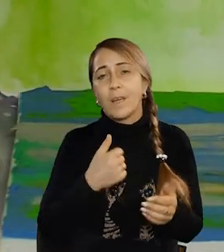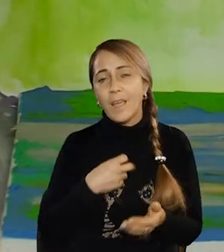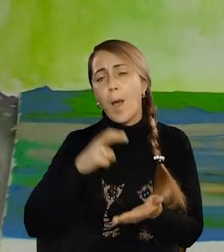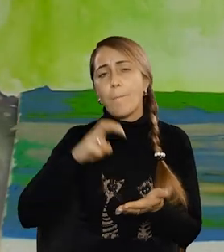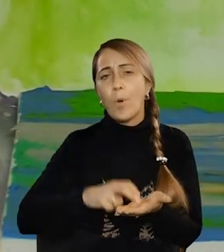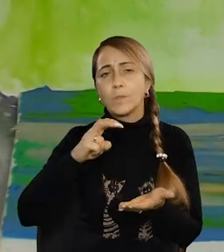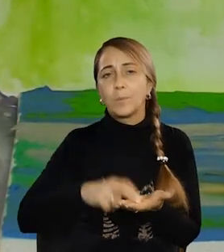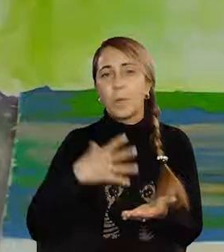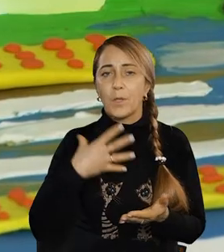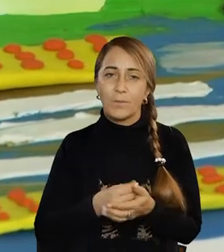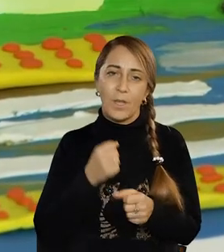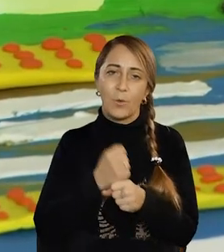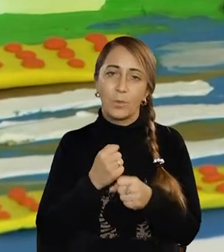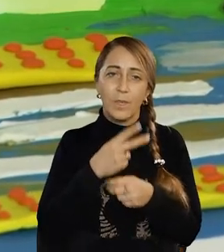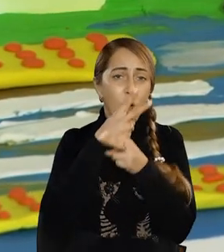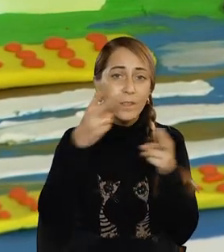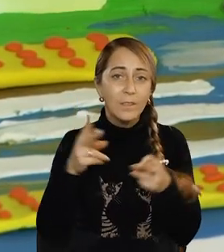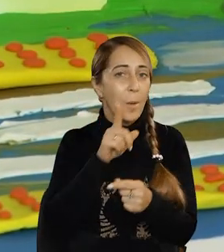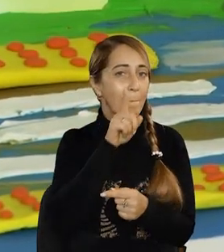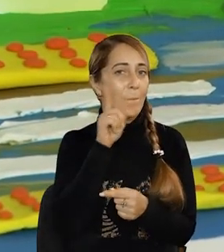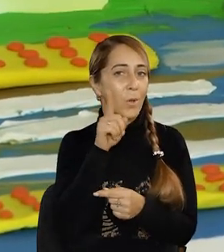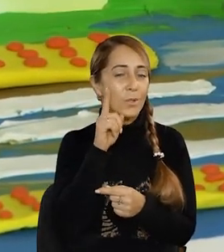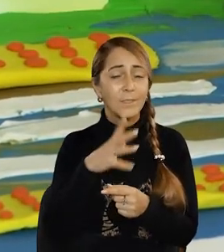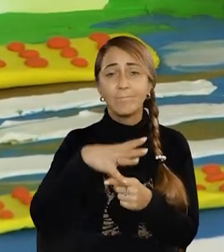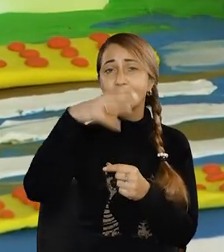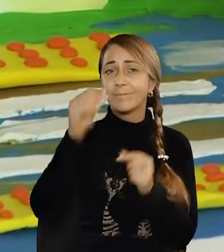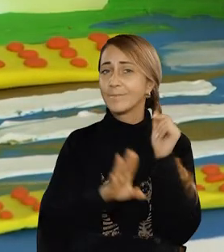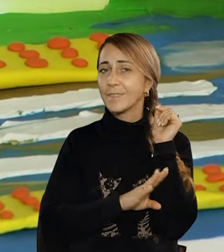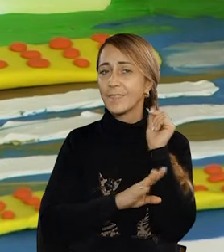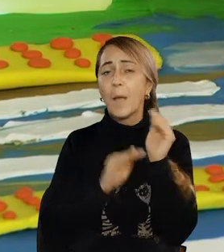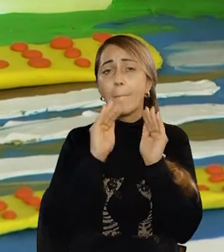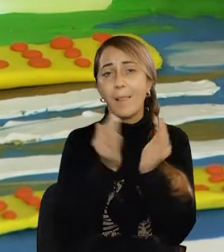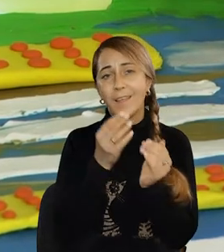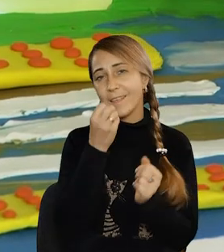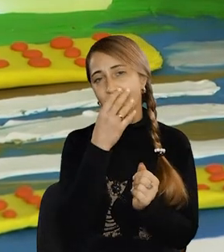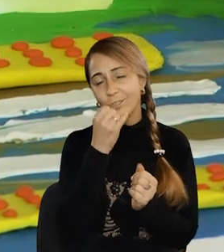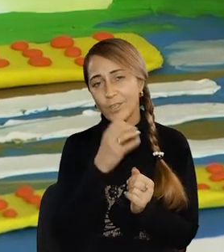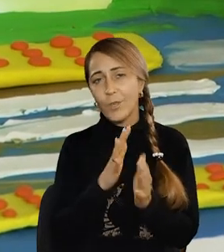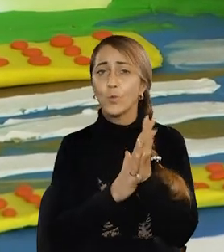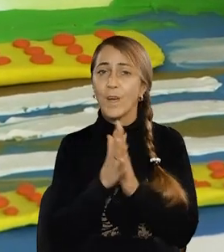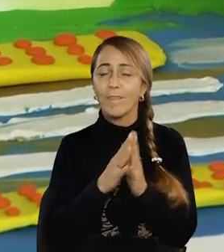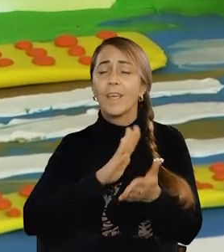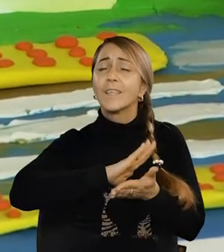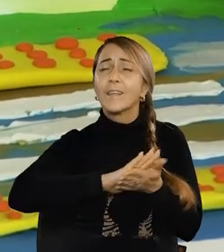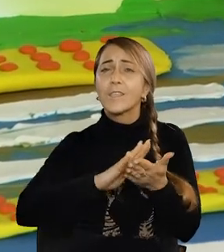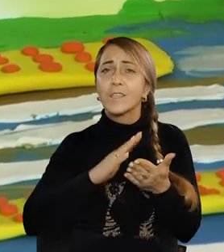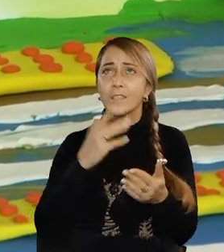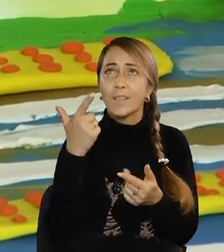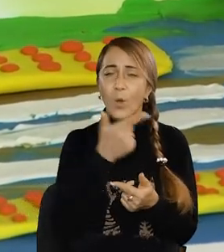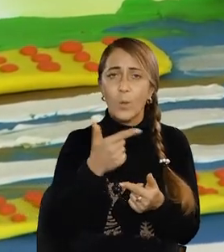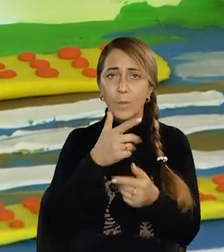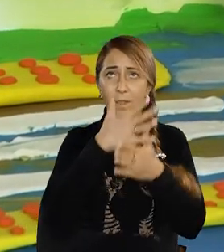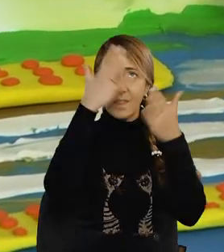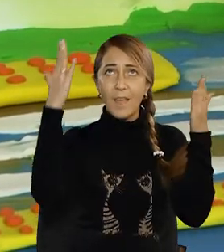до своєї роботи, роздивляючись молоді пагони дерев, маленькі квіточки у траві та чисте блакитне